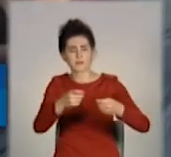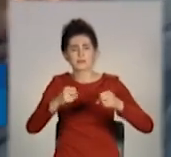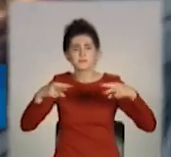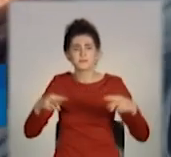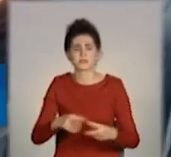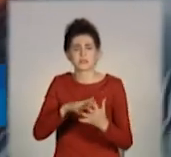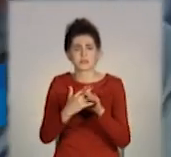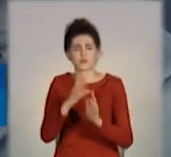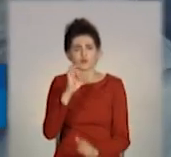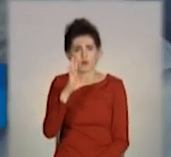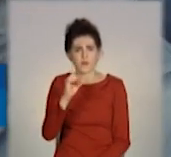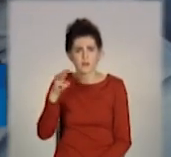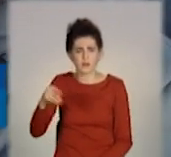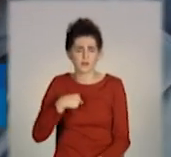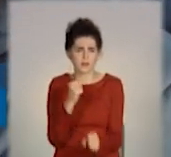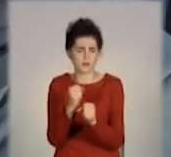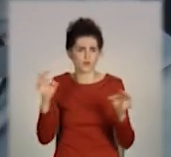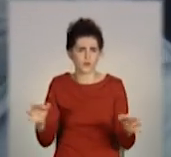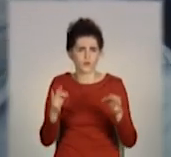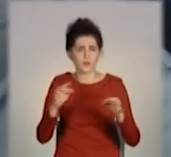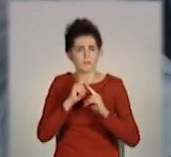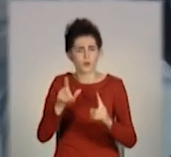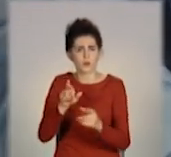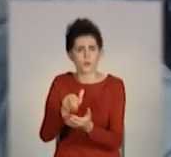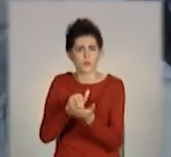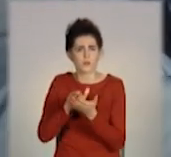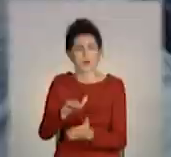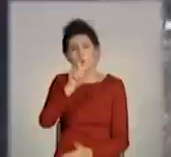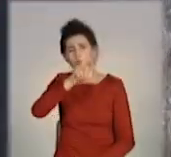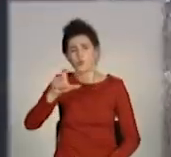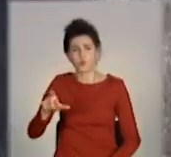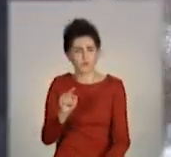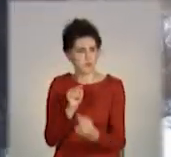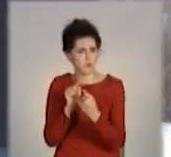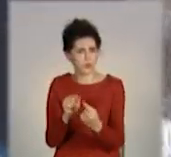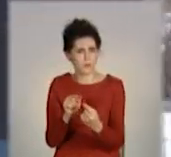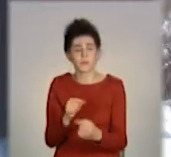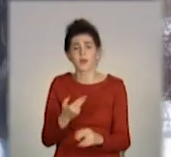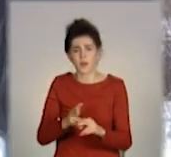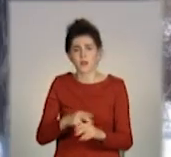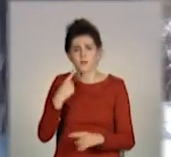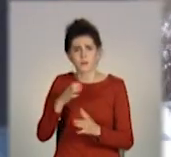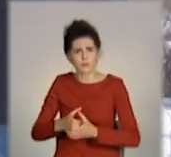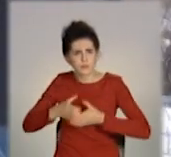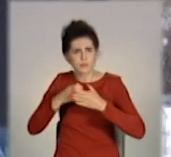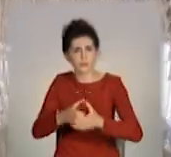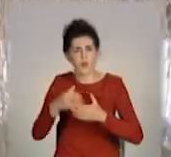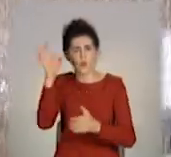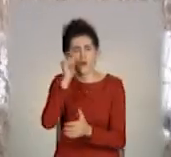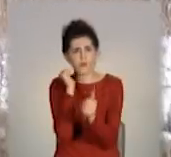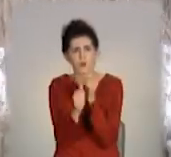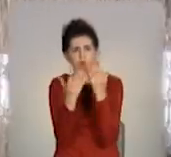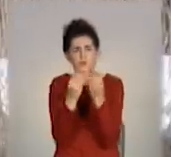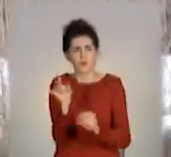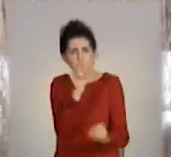сільському совету, нічого не робити не будуть, тому що люди проти цього. Газовики нині щодня їздять до села та